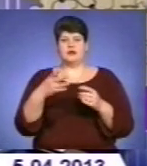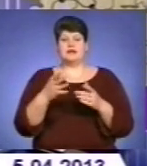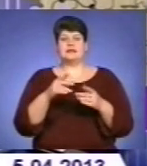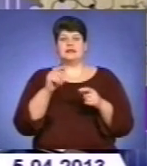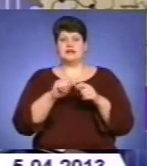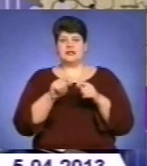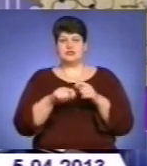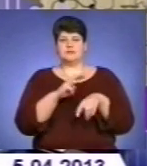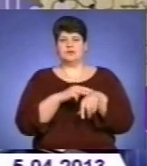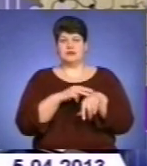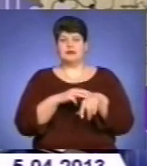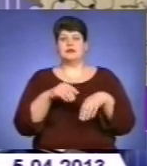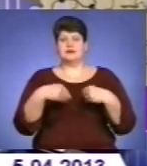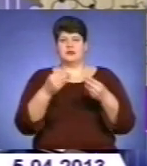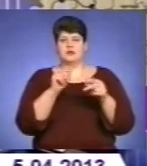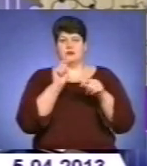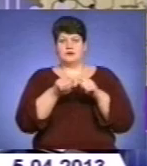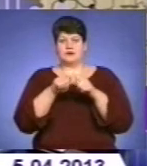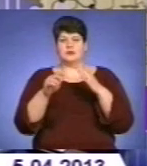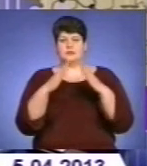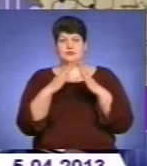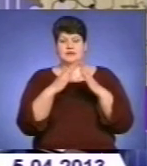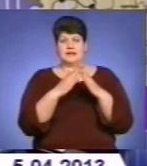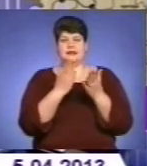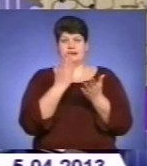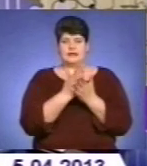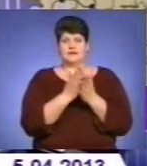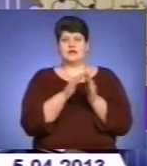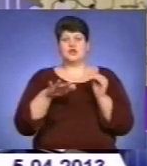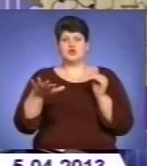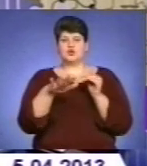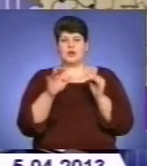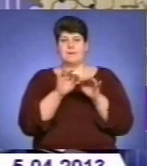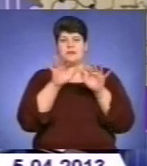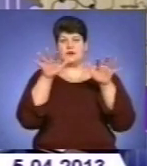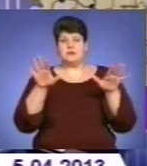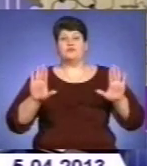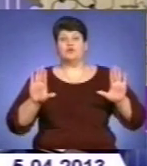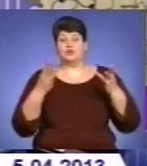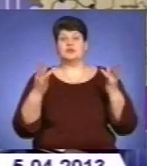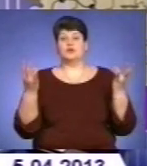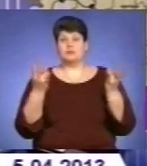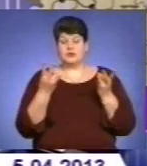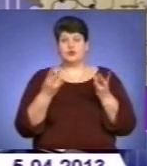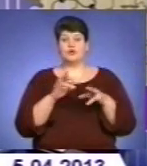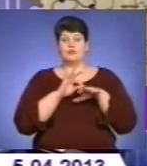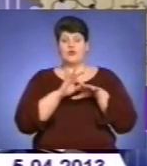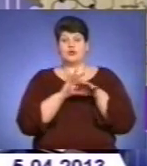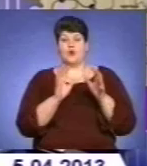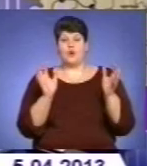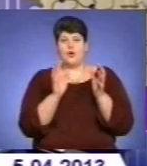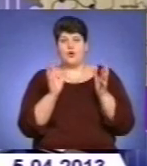інспекторам доручено обходити житлові будинки, які знаходяться у зоні підтоплення, в разі необхідності здійснювати охорону